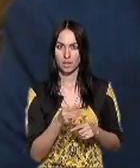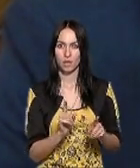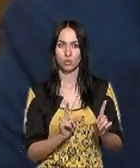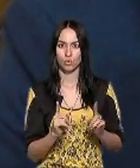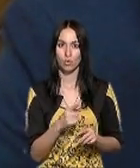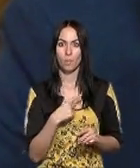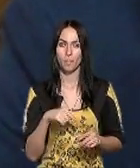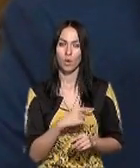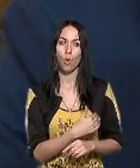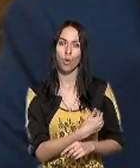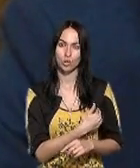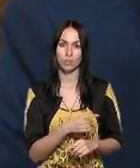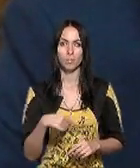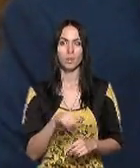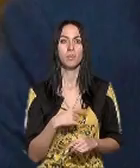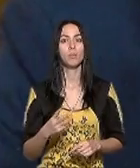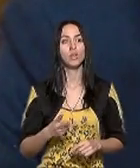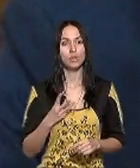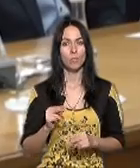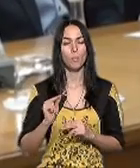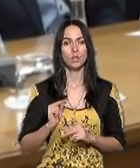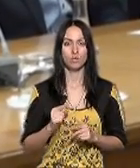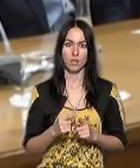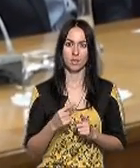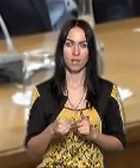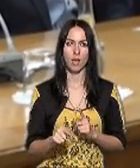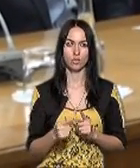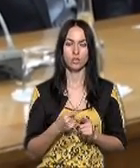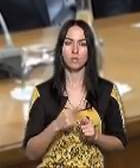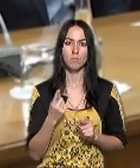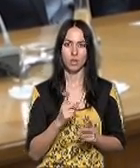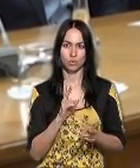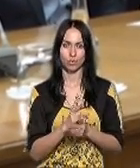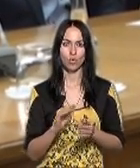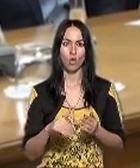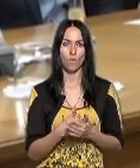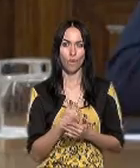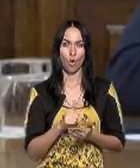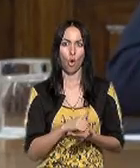ми хочемо, ми бажаємо працювати інакше. Це перша зустріч нового очільника з